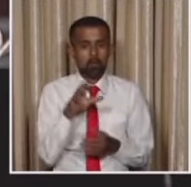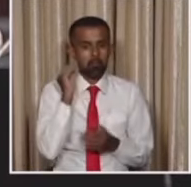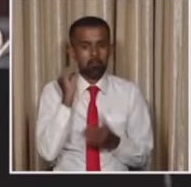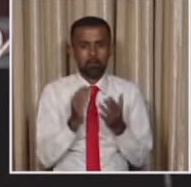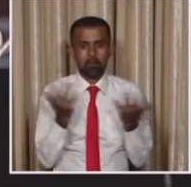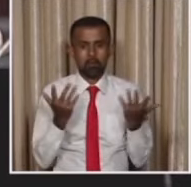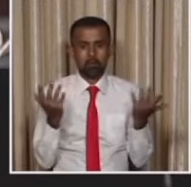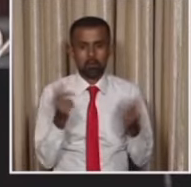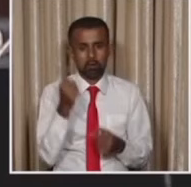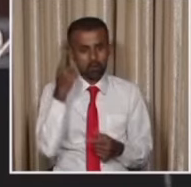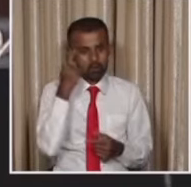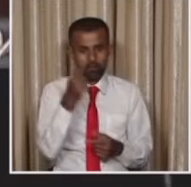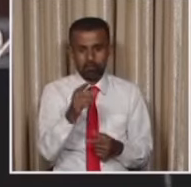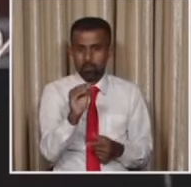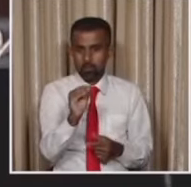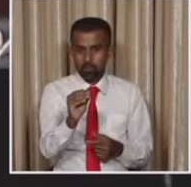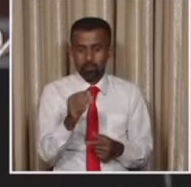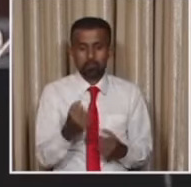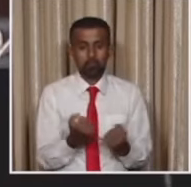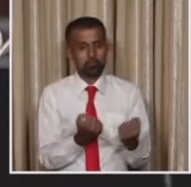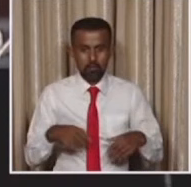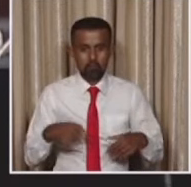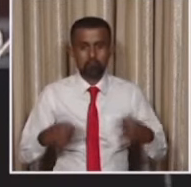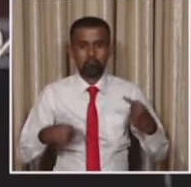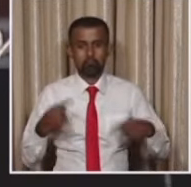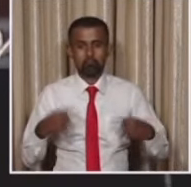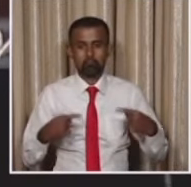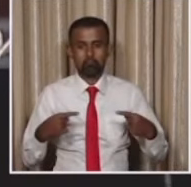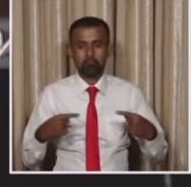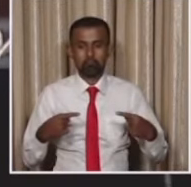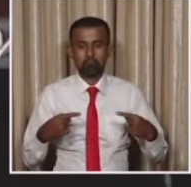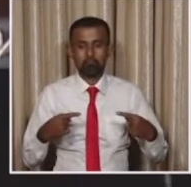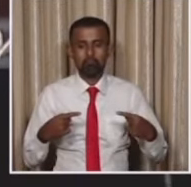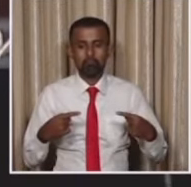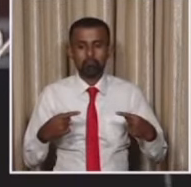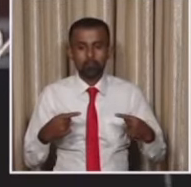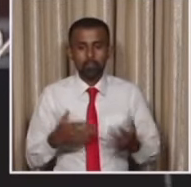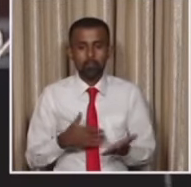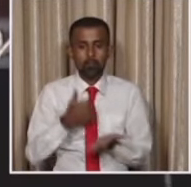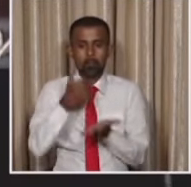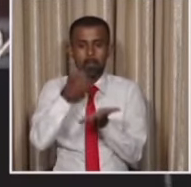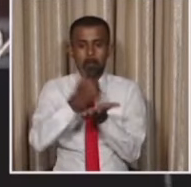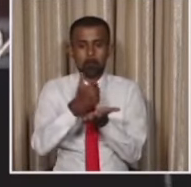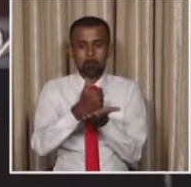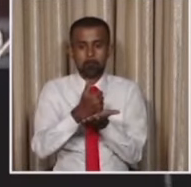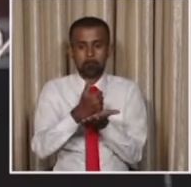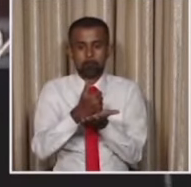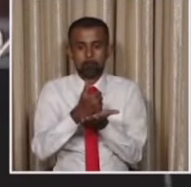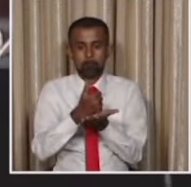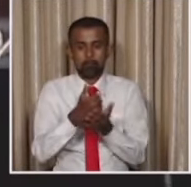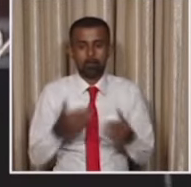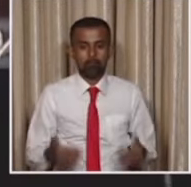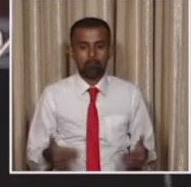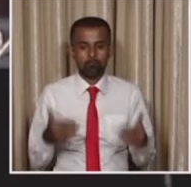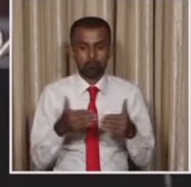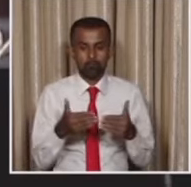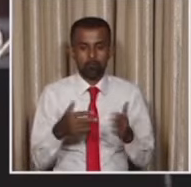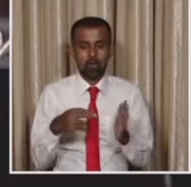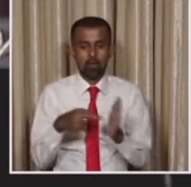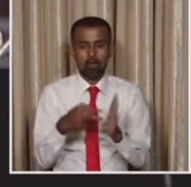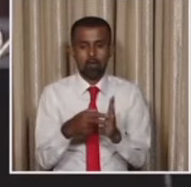කියලා එතුමා හිතනවා නම් මම එතුමාට අභියෝග කරනවා ඉන්න මාත් එක්ක විවාදයකට. මහබැංකුවේ වර්තමාන